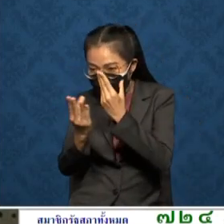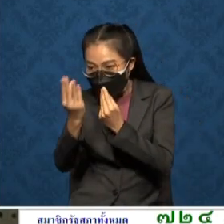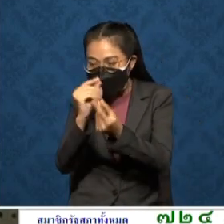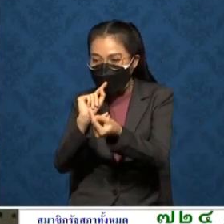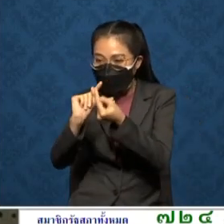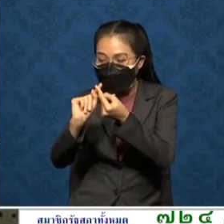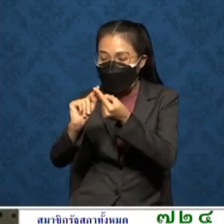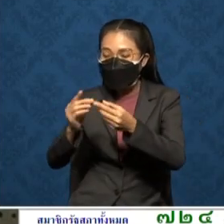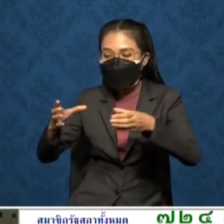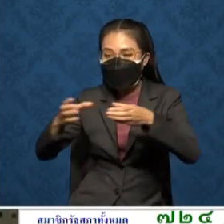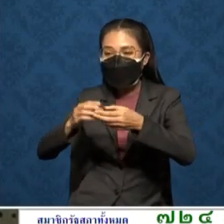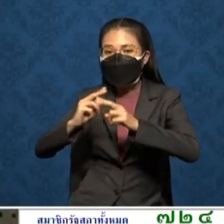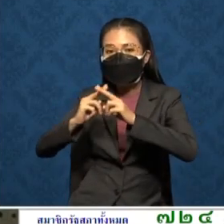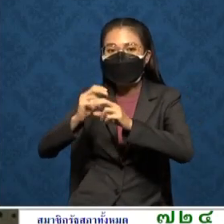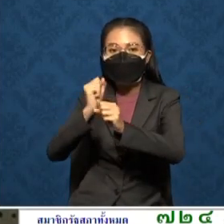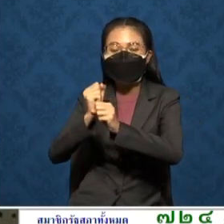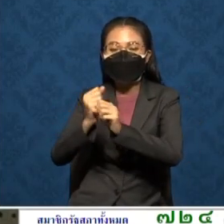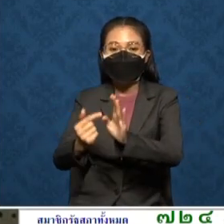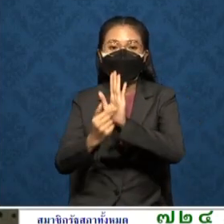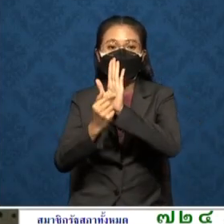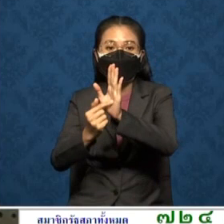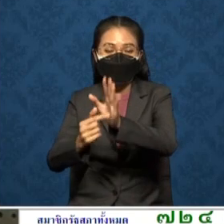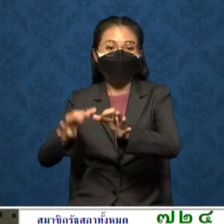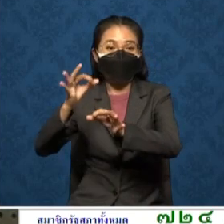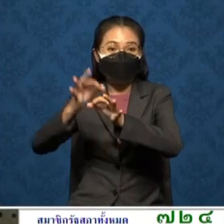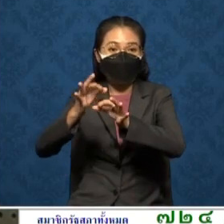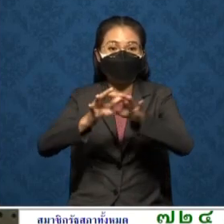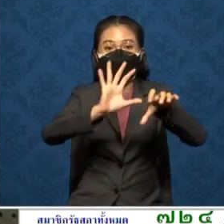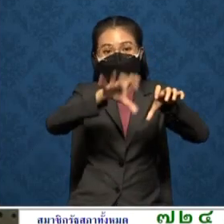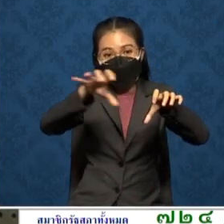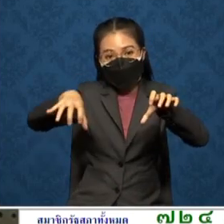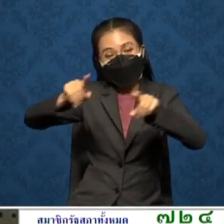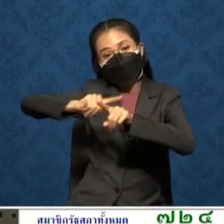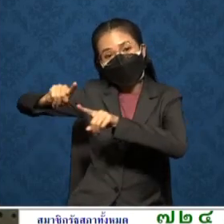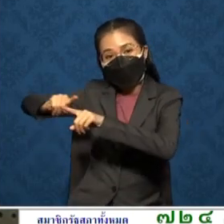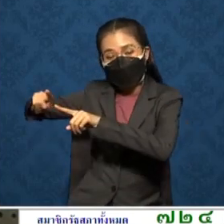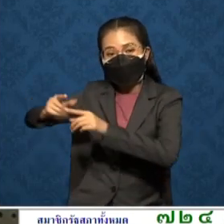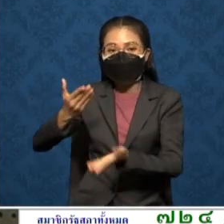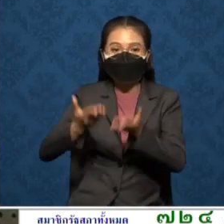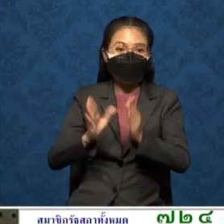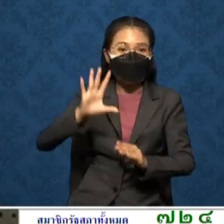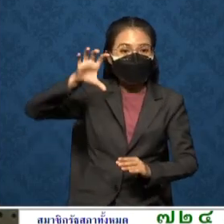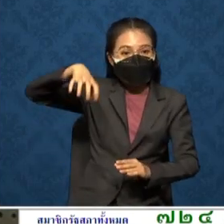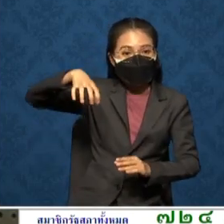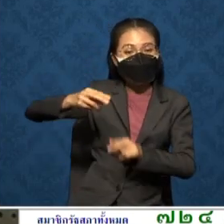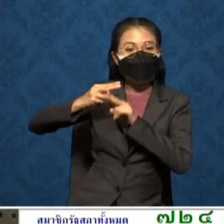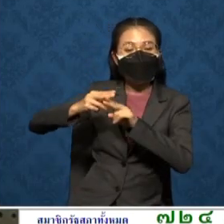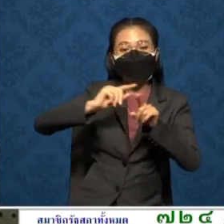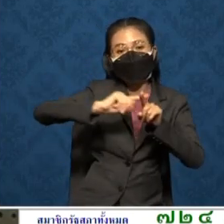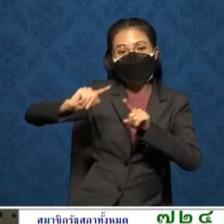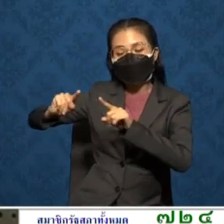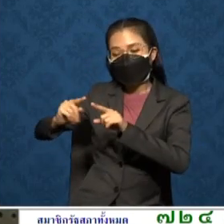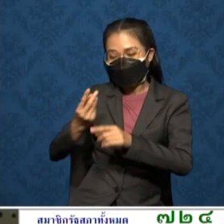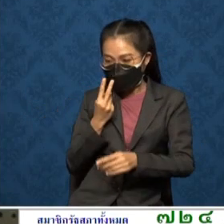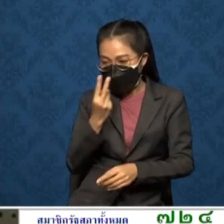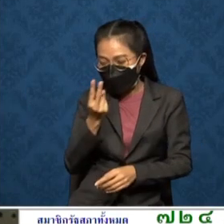นโดยเฉพาะก็คือธนาคารต่างๆบริษัทห้างร้านต่างๆภายหลังก็เอามาปฏิบัติต